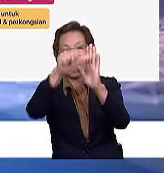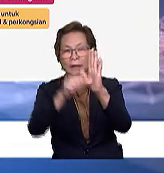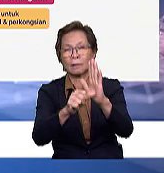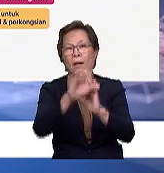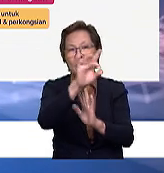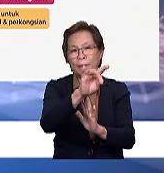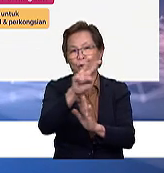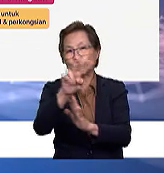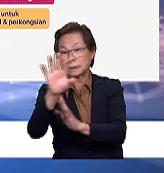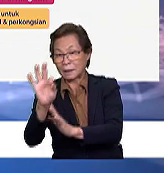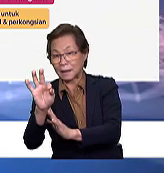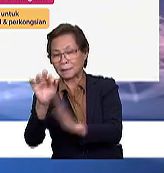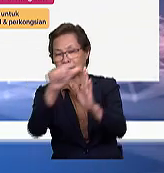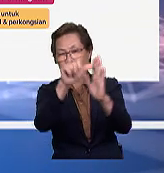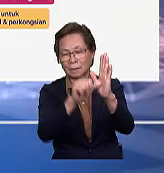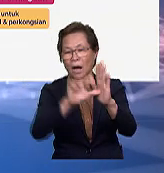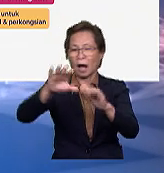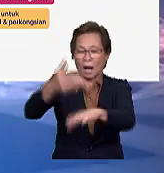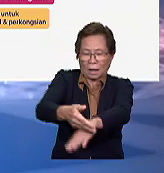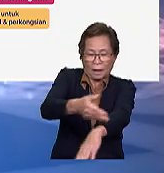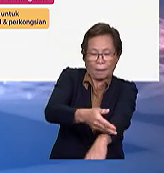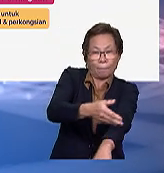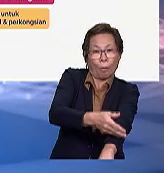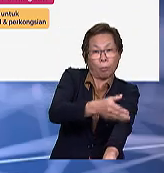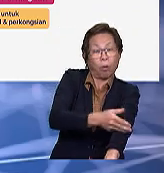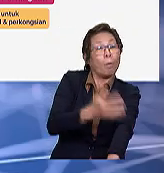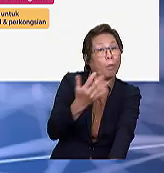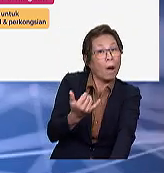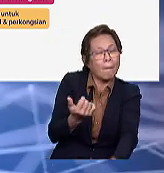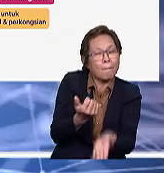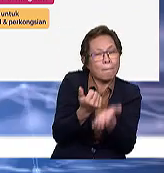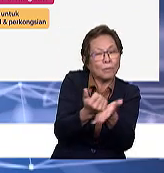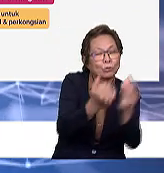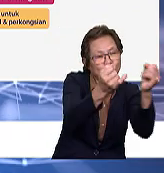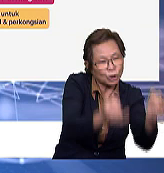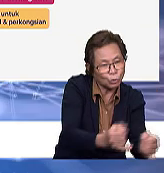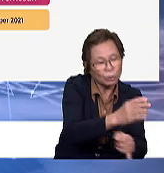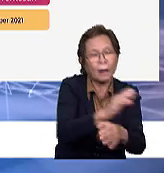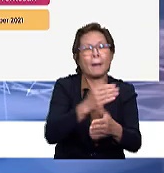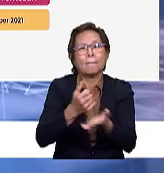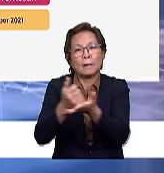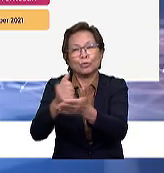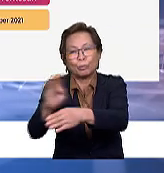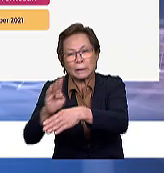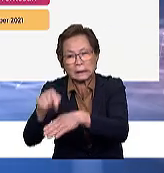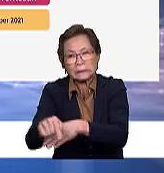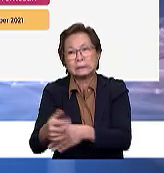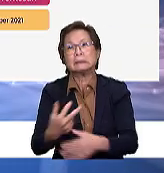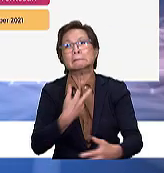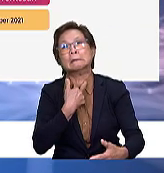lapan 29 akan ditambah baik bagi membantu individu dan penjagaannya terkesan